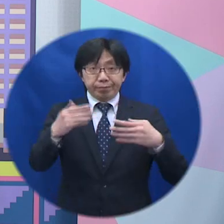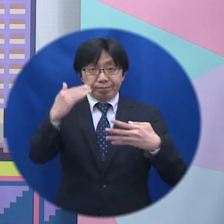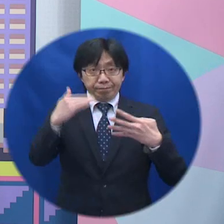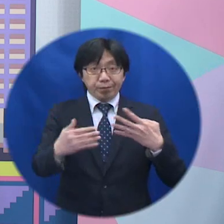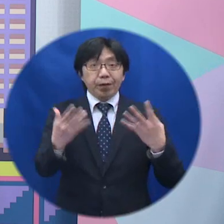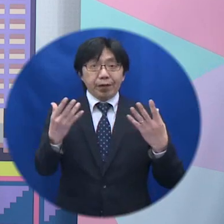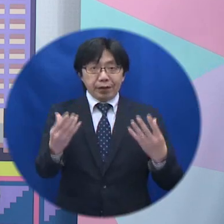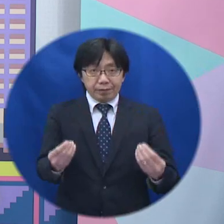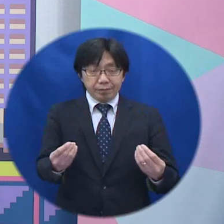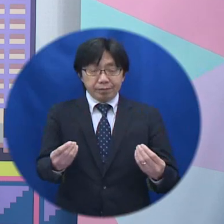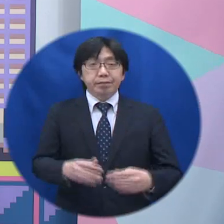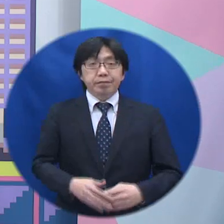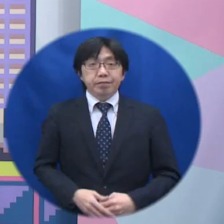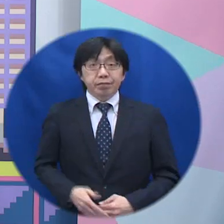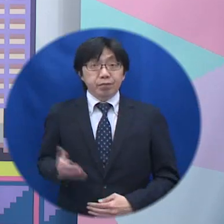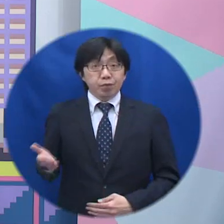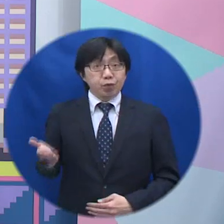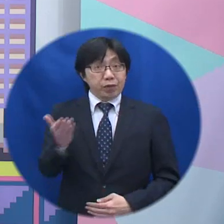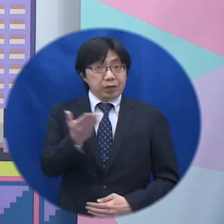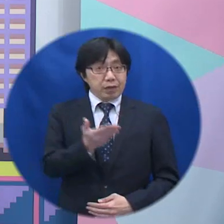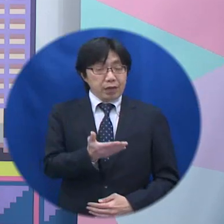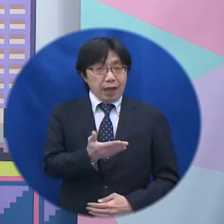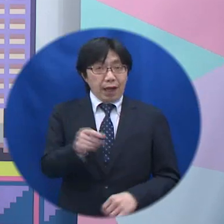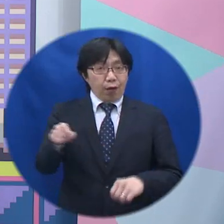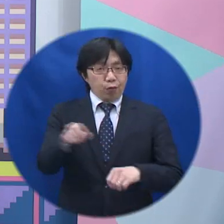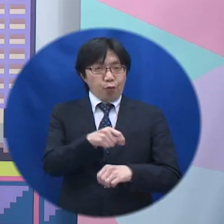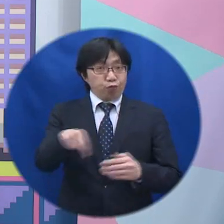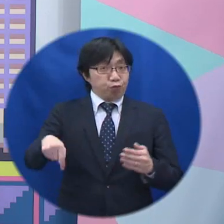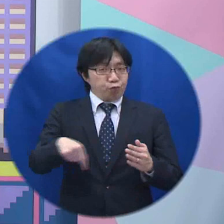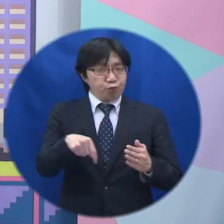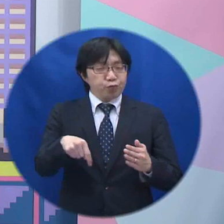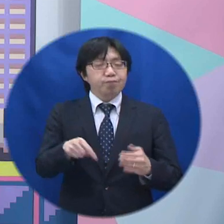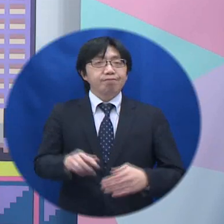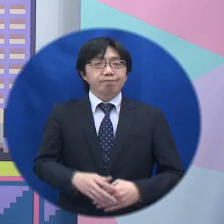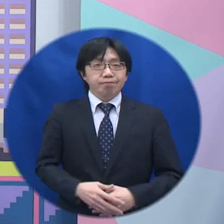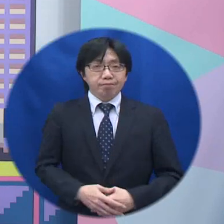シュでした。続いては特集です。